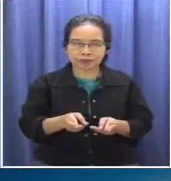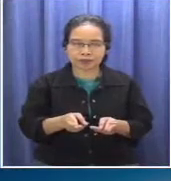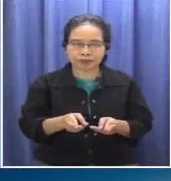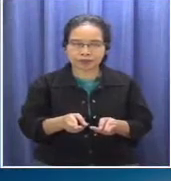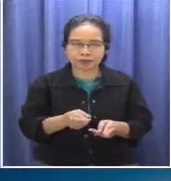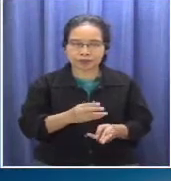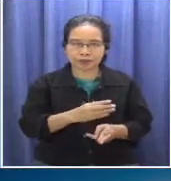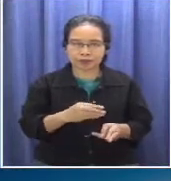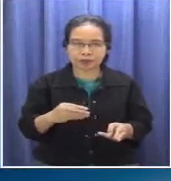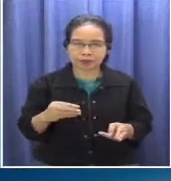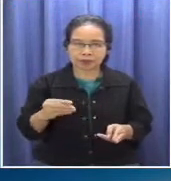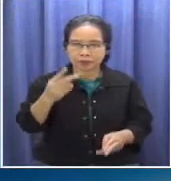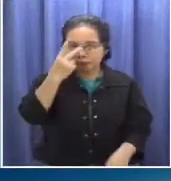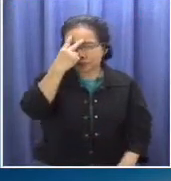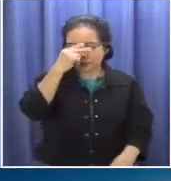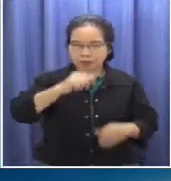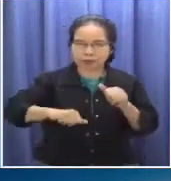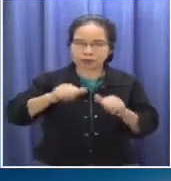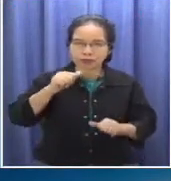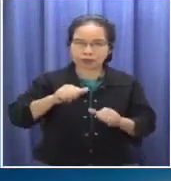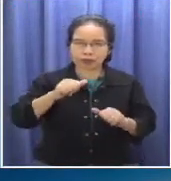ang mga nag-aalinlangan.